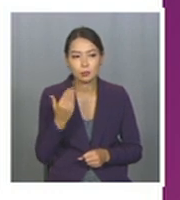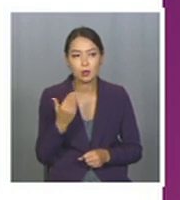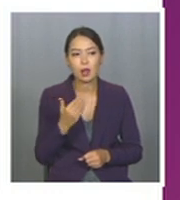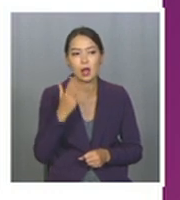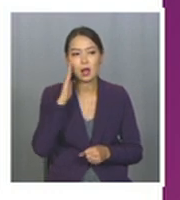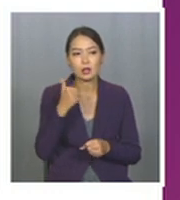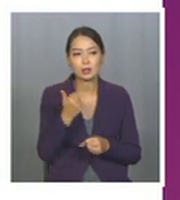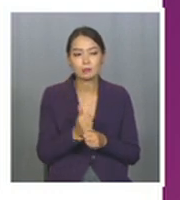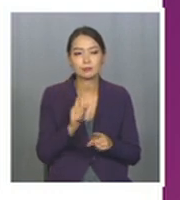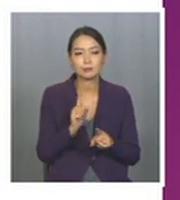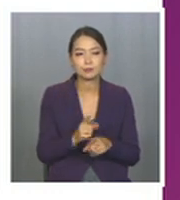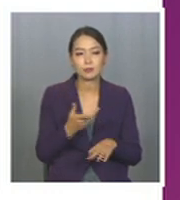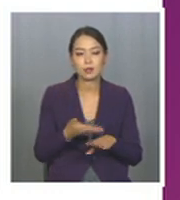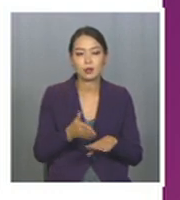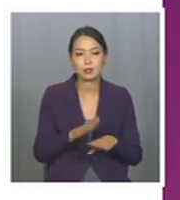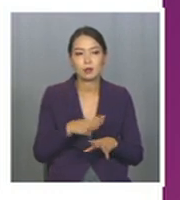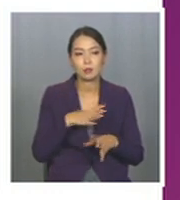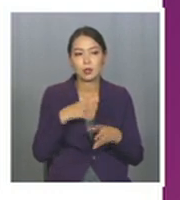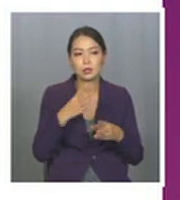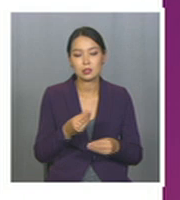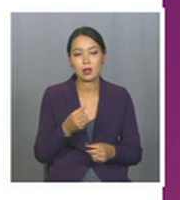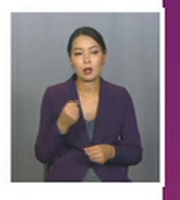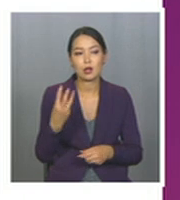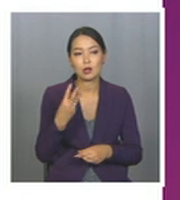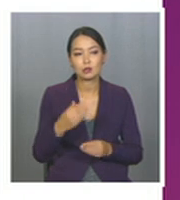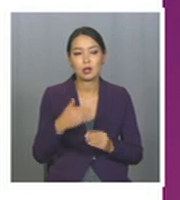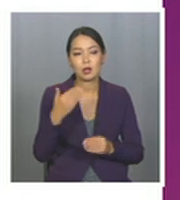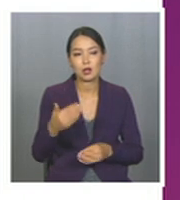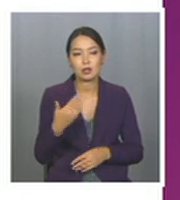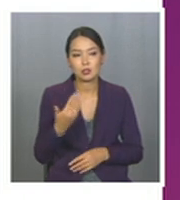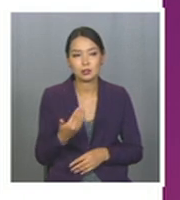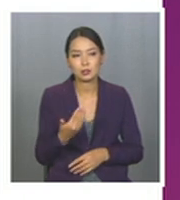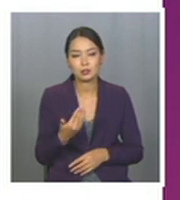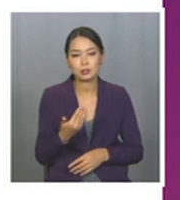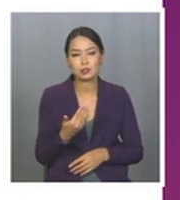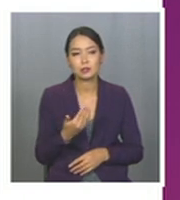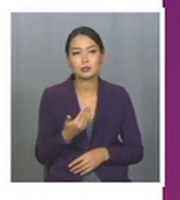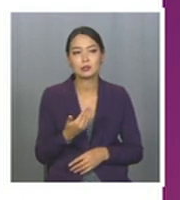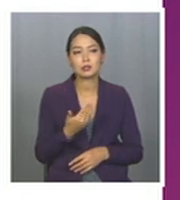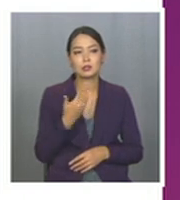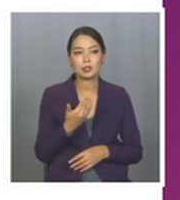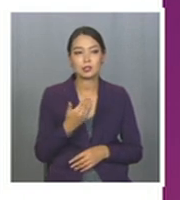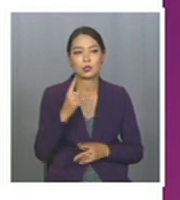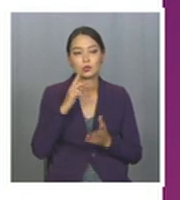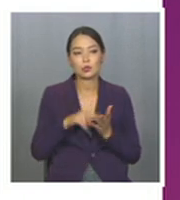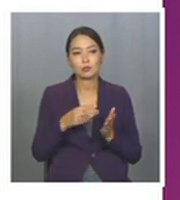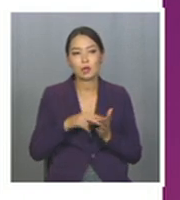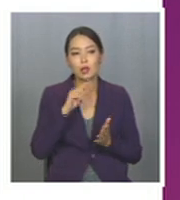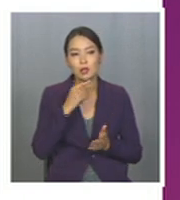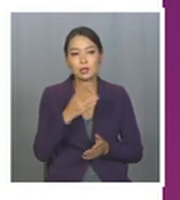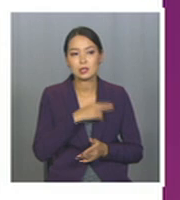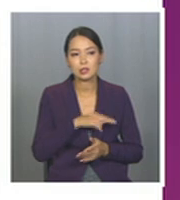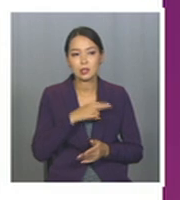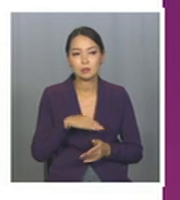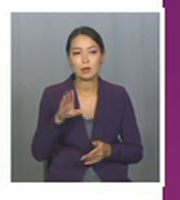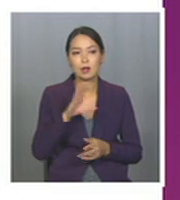тетіктеріне басымдық беріп отырды. Ал үшінші қағидалардың бірі бұл risk kağıdalarının önerkasip salasında jetkilikti dengede orındalmağımen